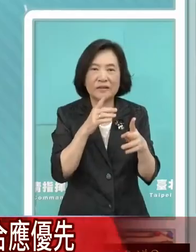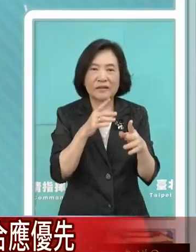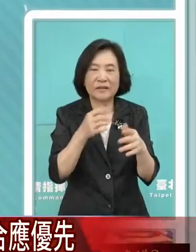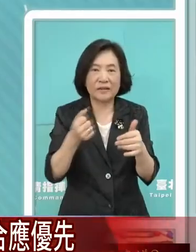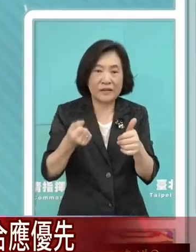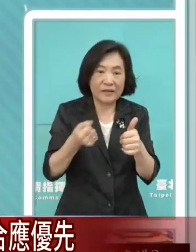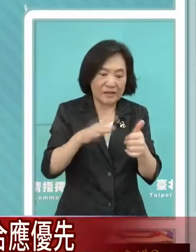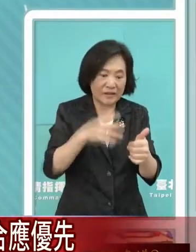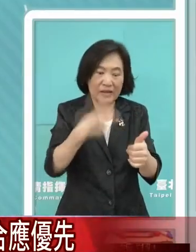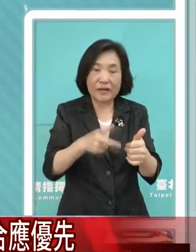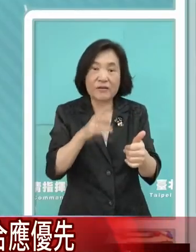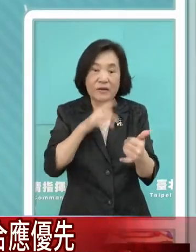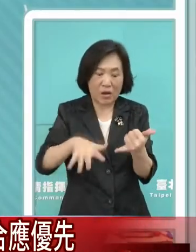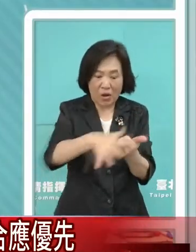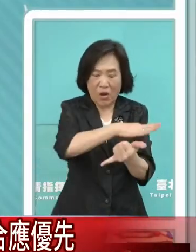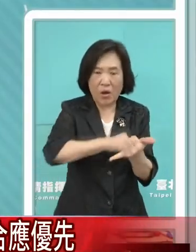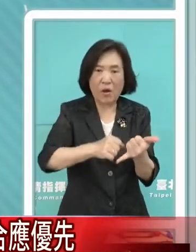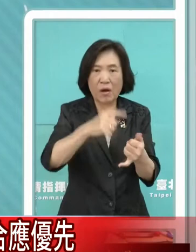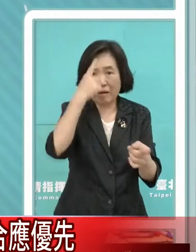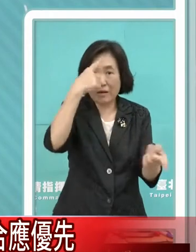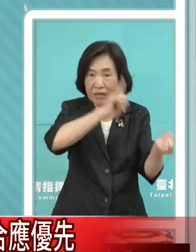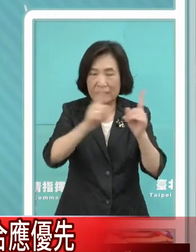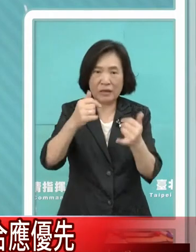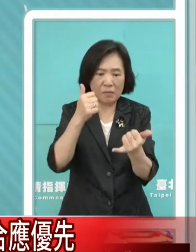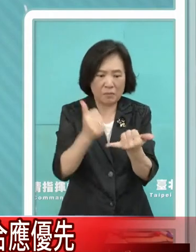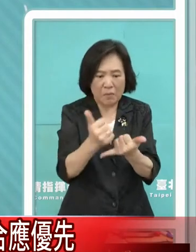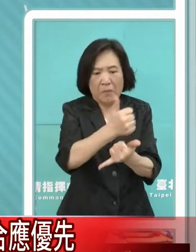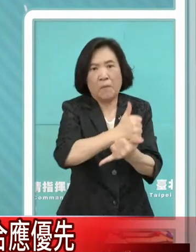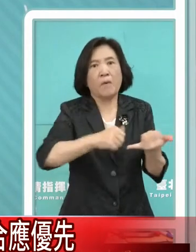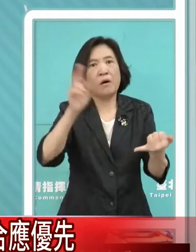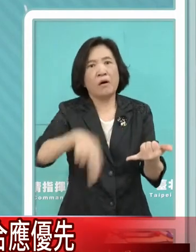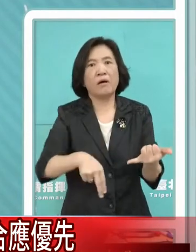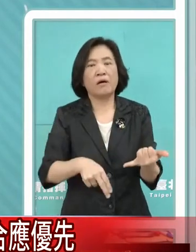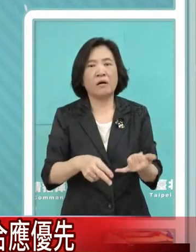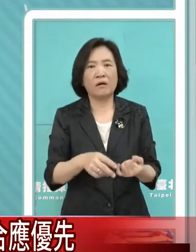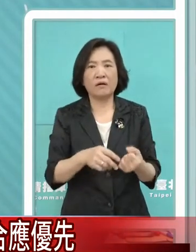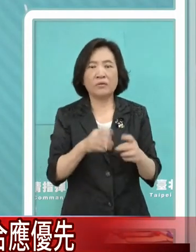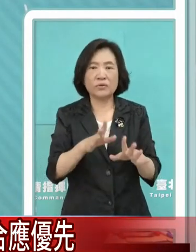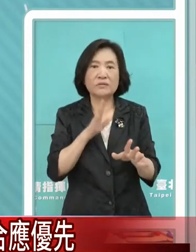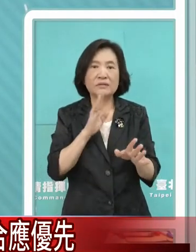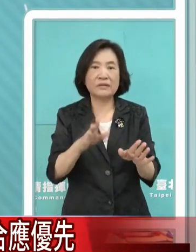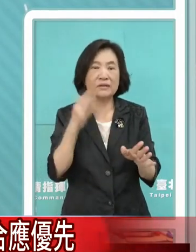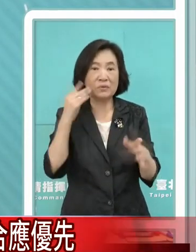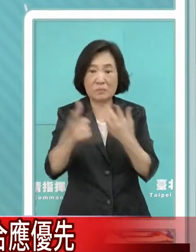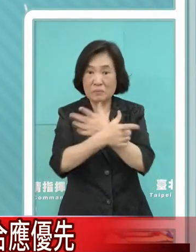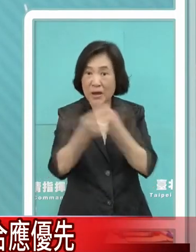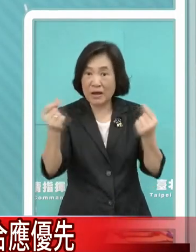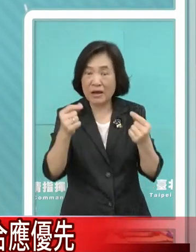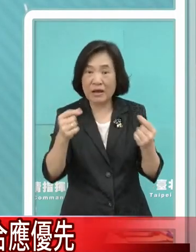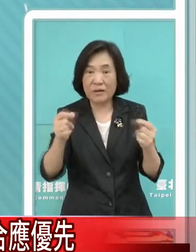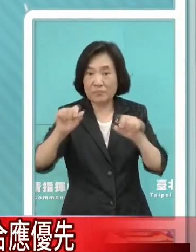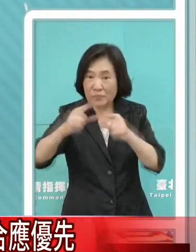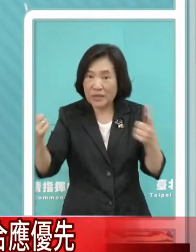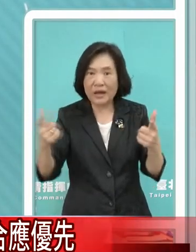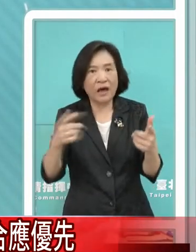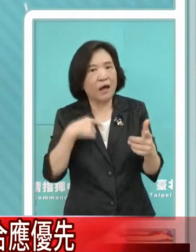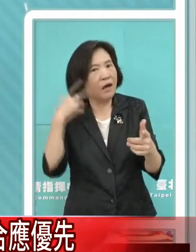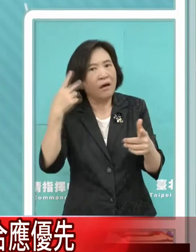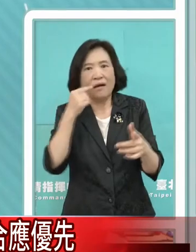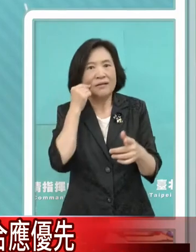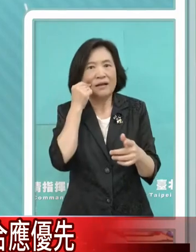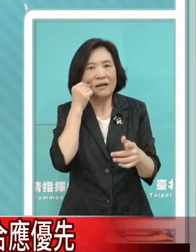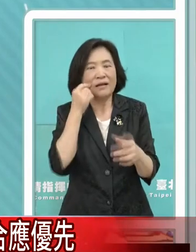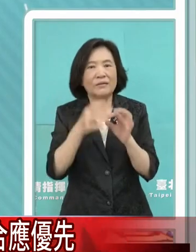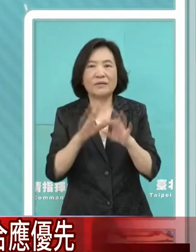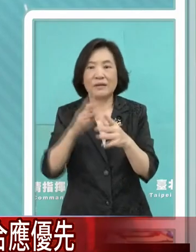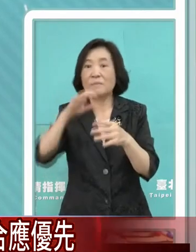一日生活圈，你知道，所以在各个县市解封条件要不一样，相当困难的。你看看这一次屏东的事情，你知道，我们在台